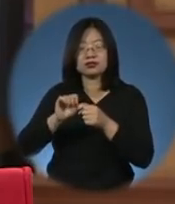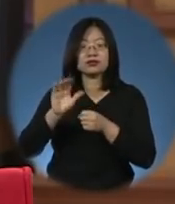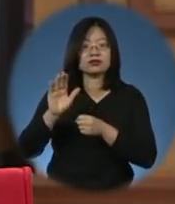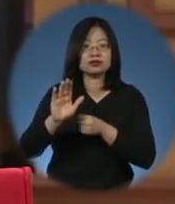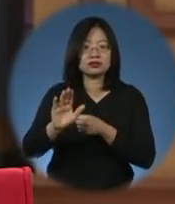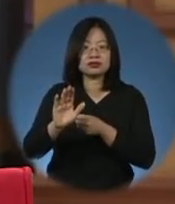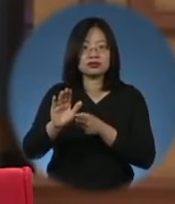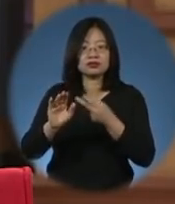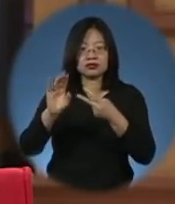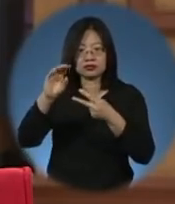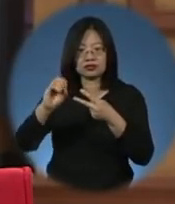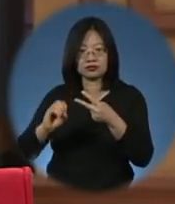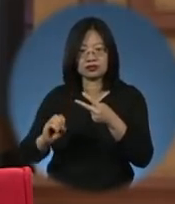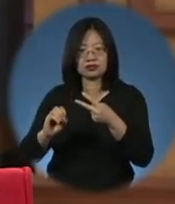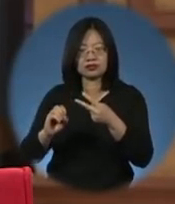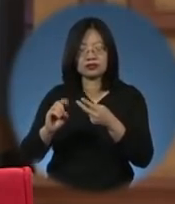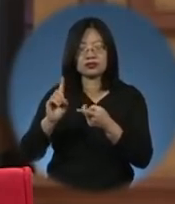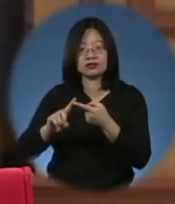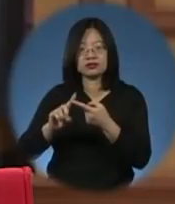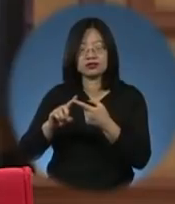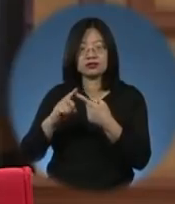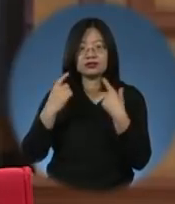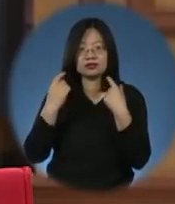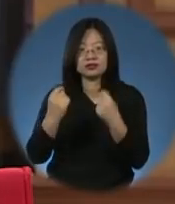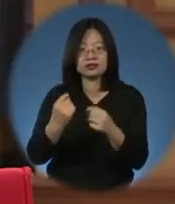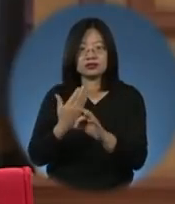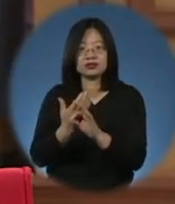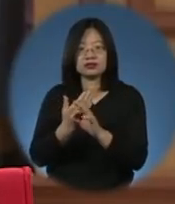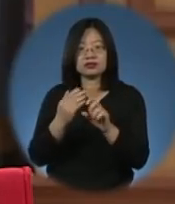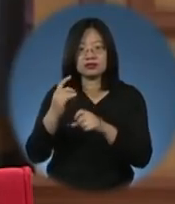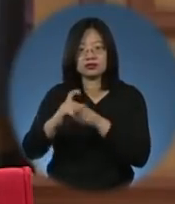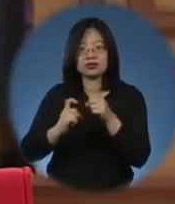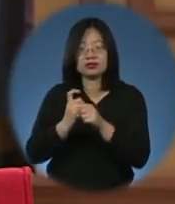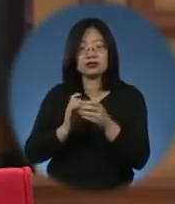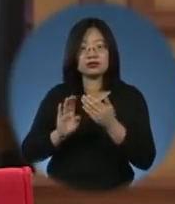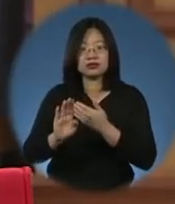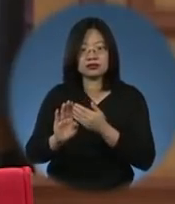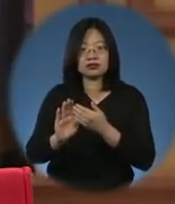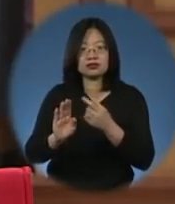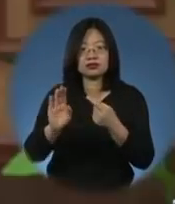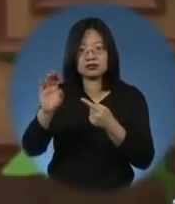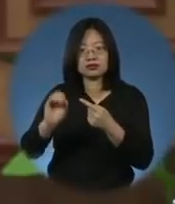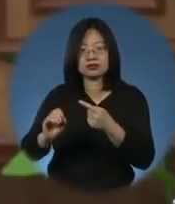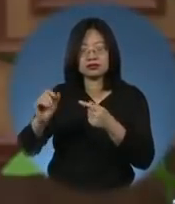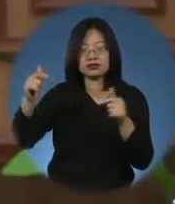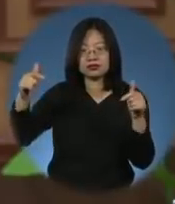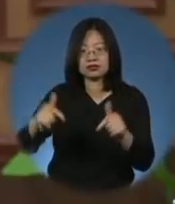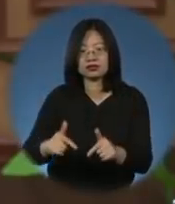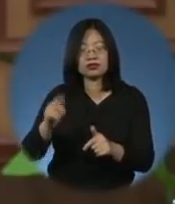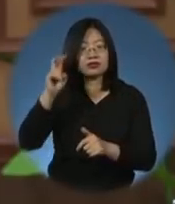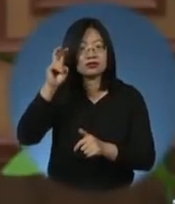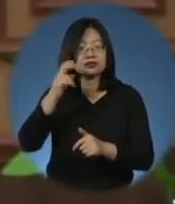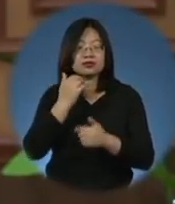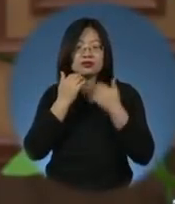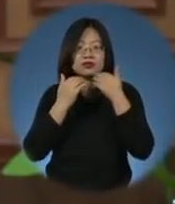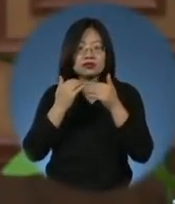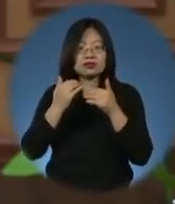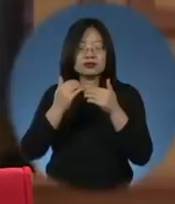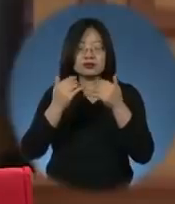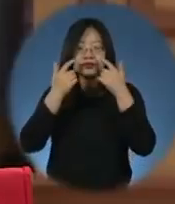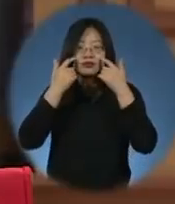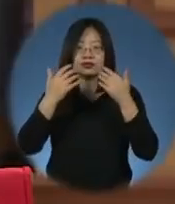지나면 아마 한 2%대로 그래서 그대로 간다면 한 10년 정도 지나면 한 1%대로 떨어질 거예요. 그렇게 된다면 누군가는